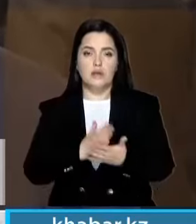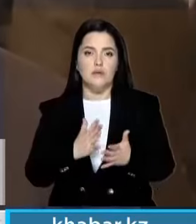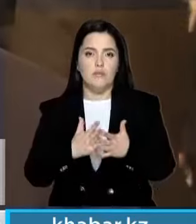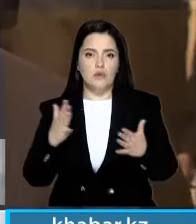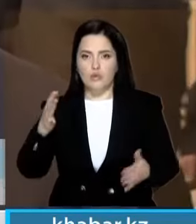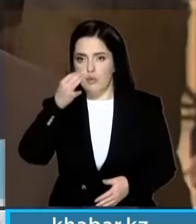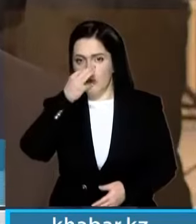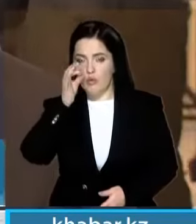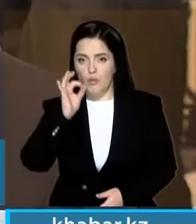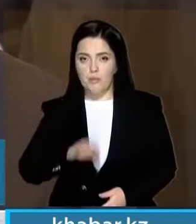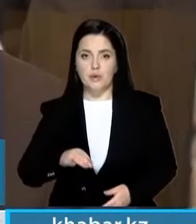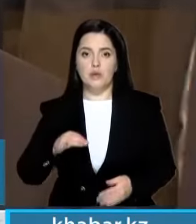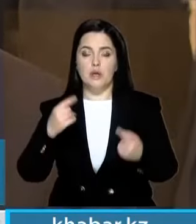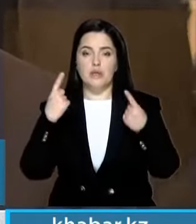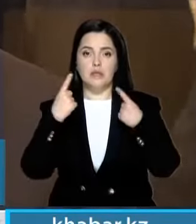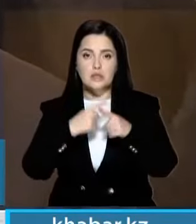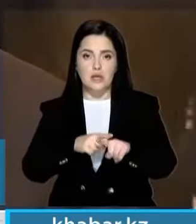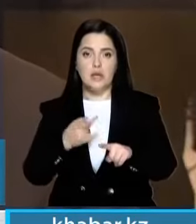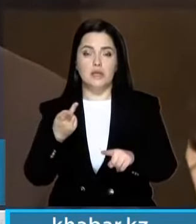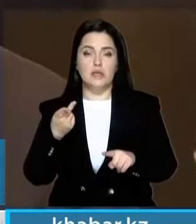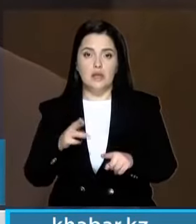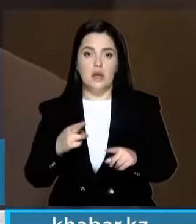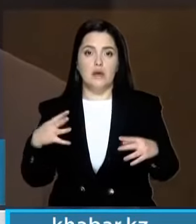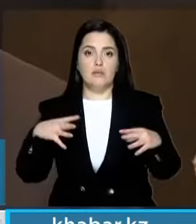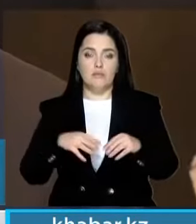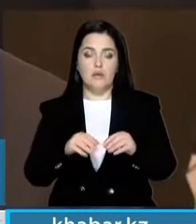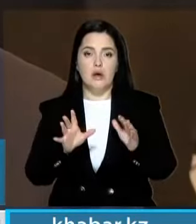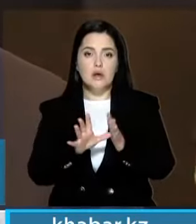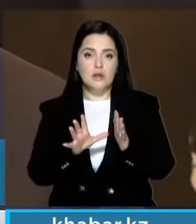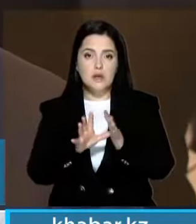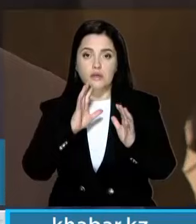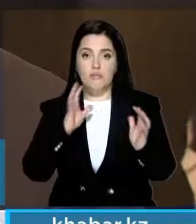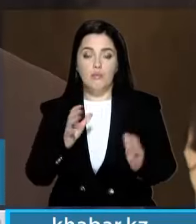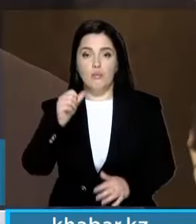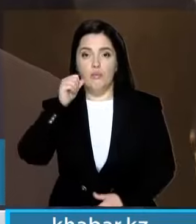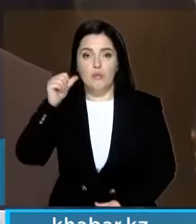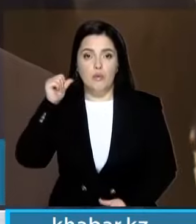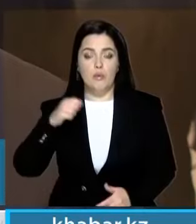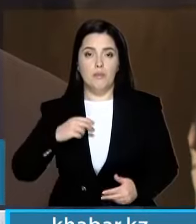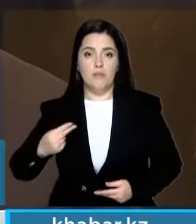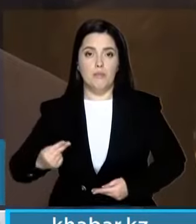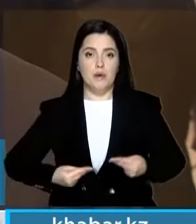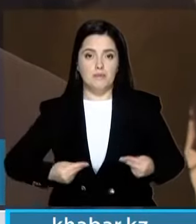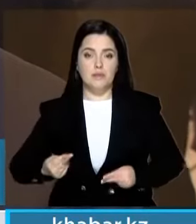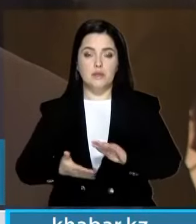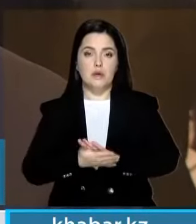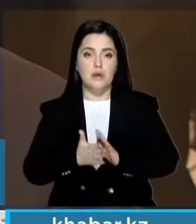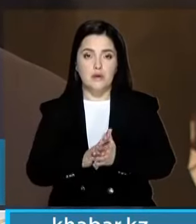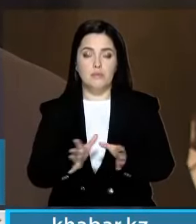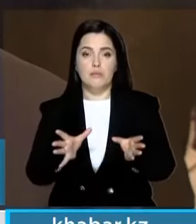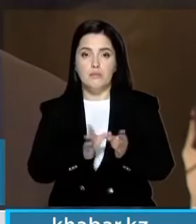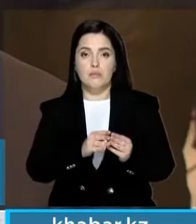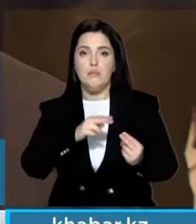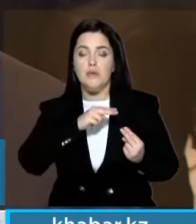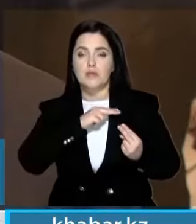опыт, и они внедряют новые технологии для консолидации энергосбережения. В прошлом году мы подписали меморандум о сотрудничестве по